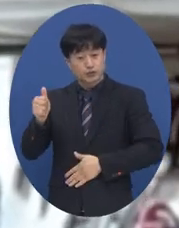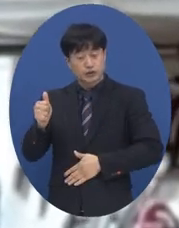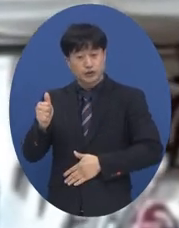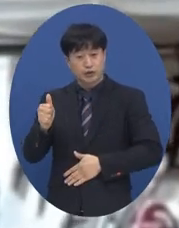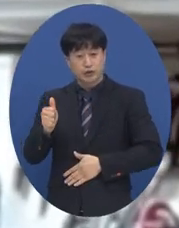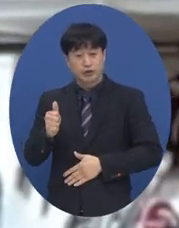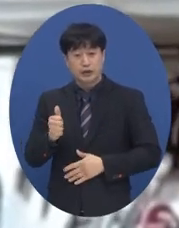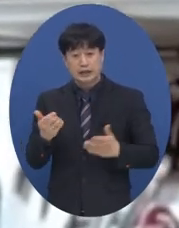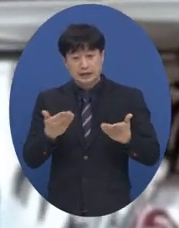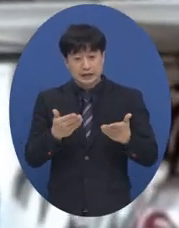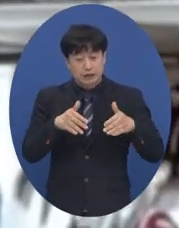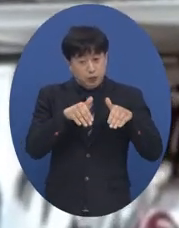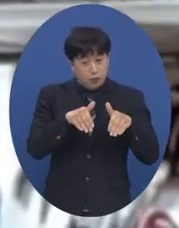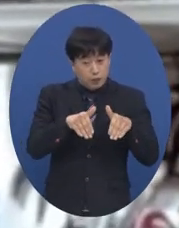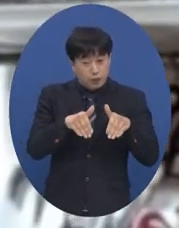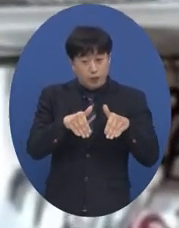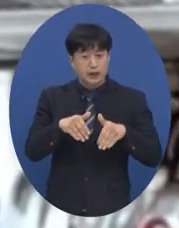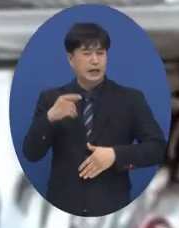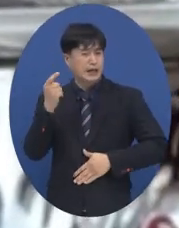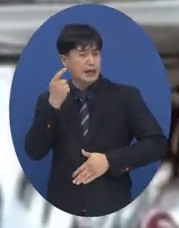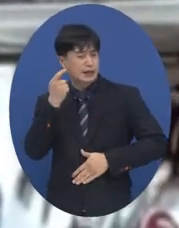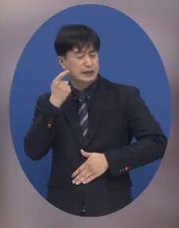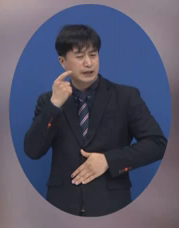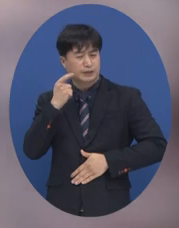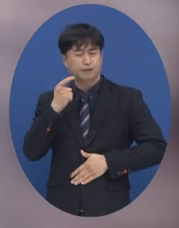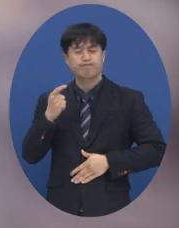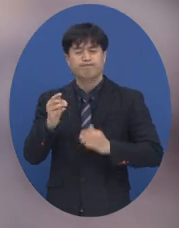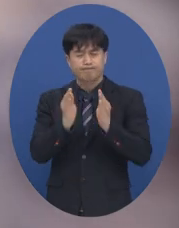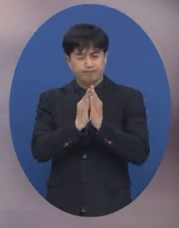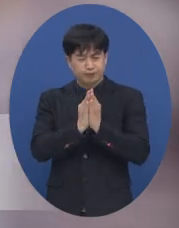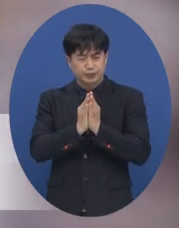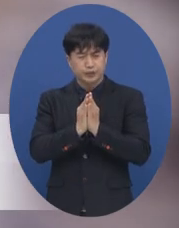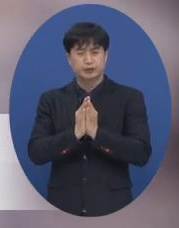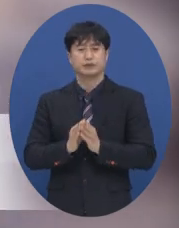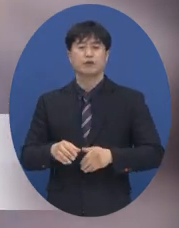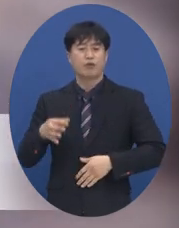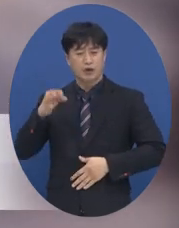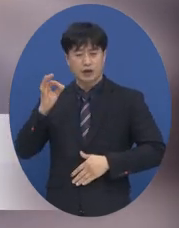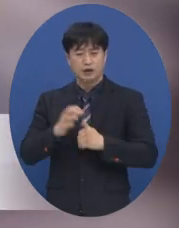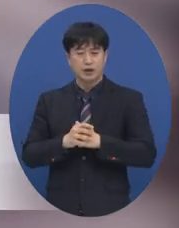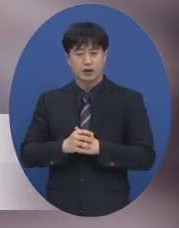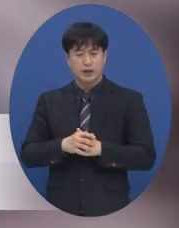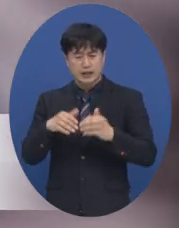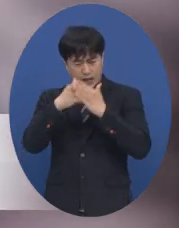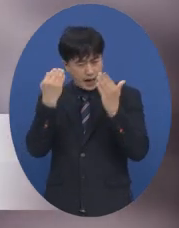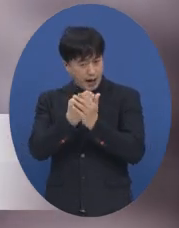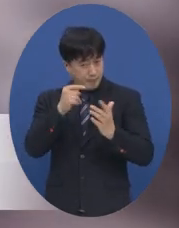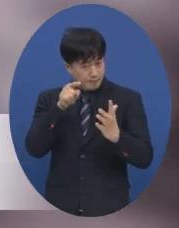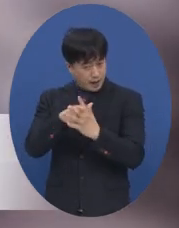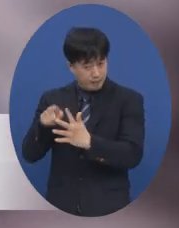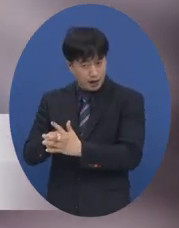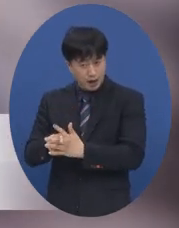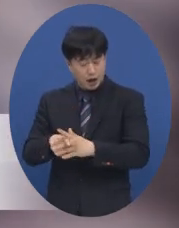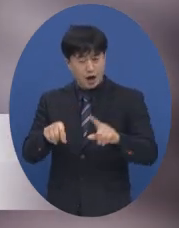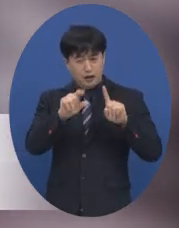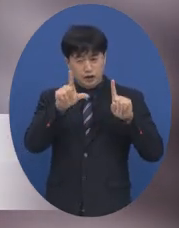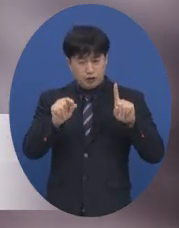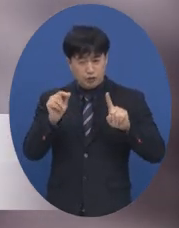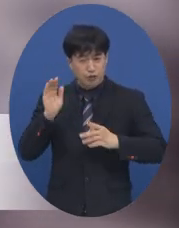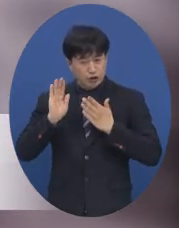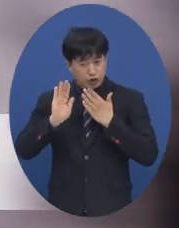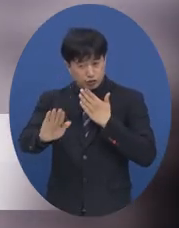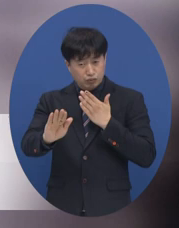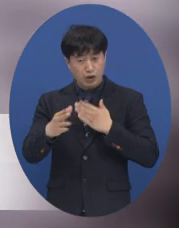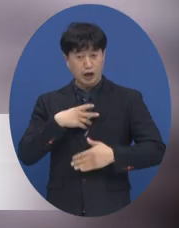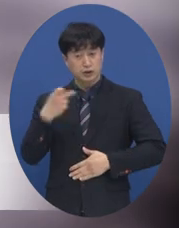했다고 입을 맞춰 가짜 재직증명서를 내고 허가를 받았습니다. 동선 다 파악했어요. 근데 1월